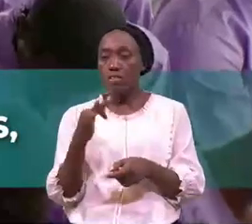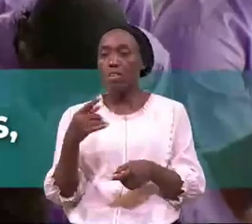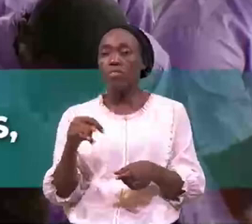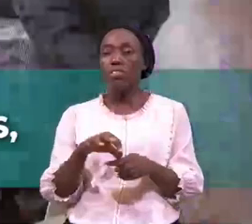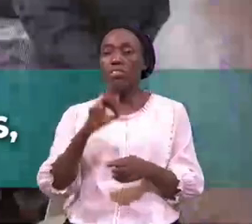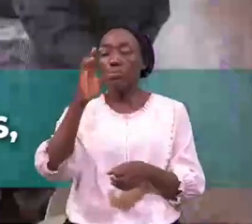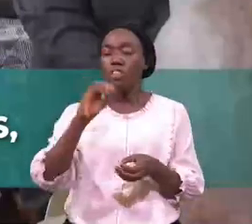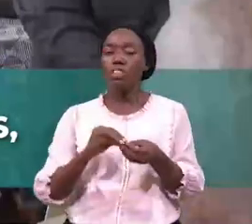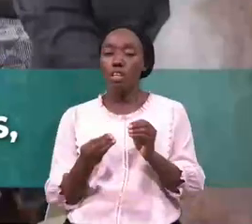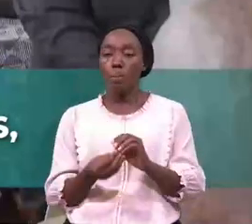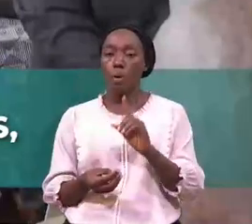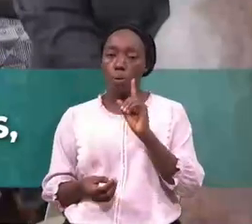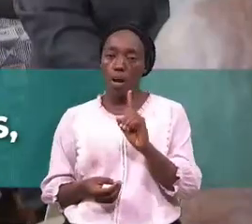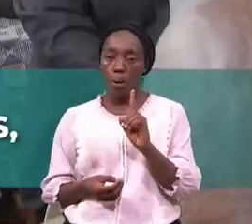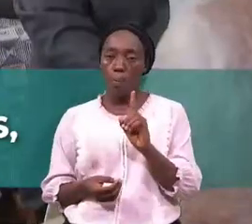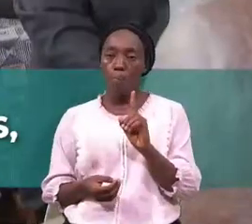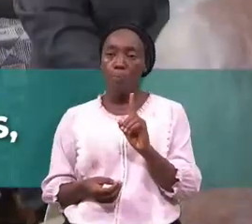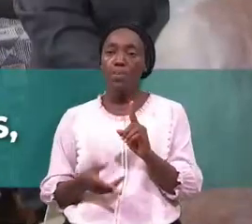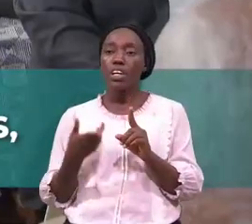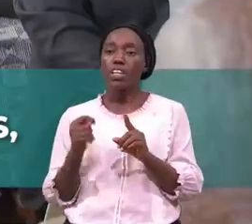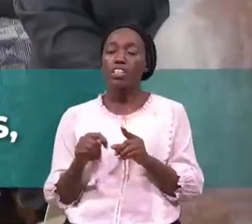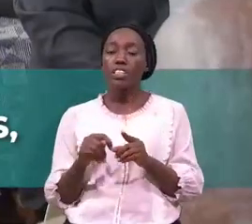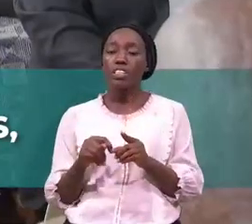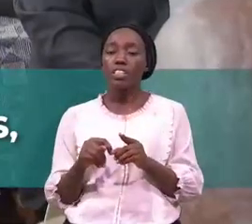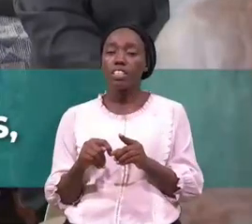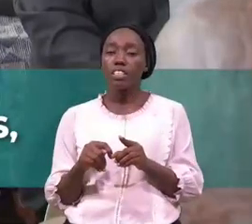Le don de l'Esprit, premièrement.